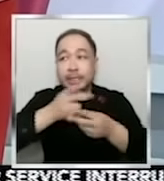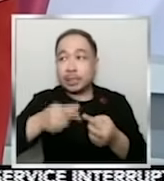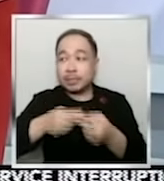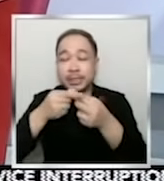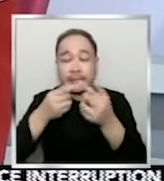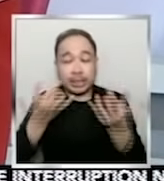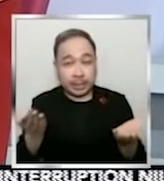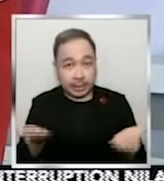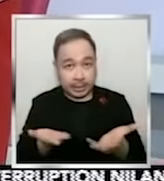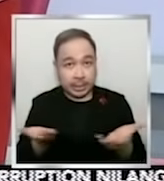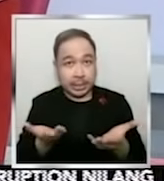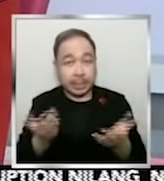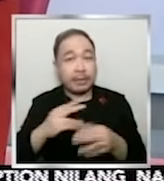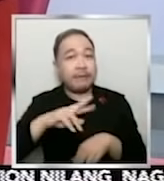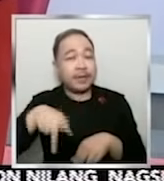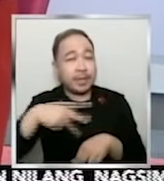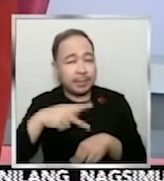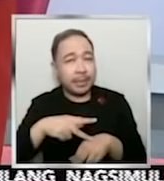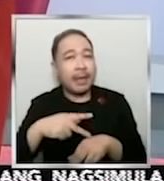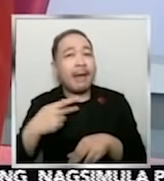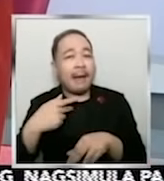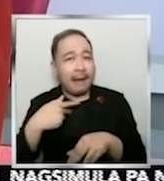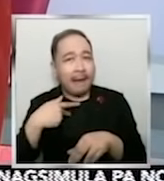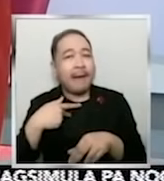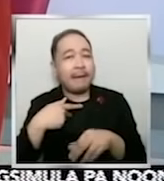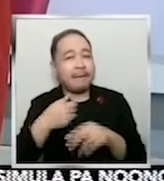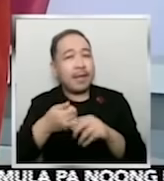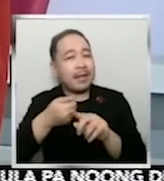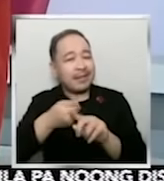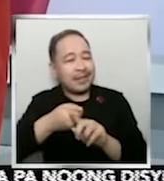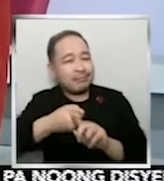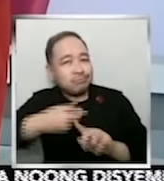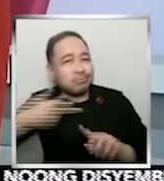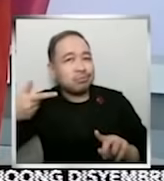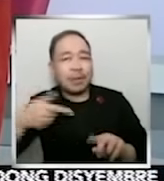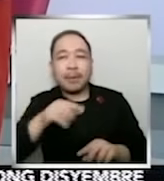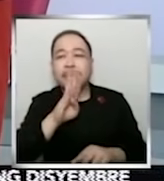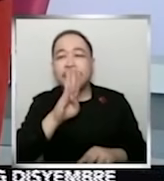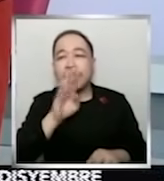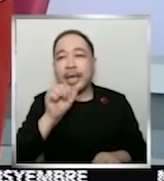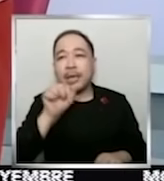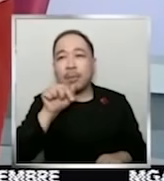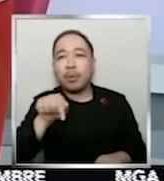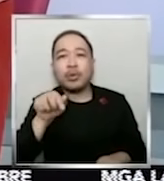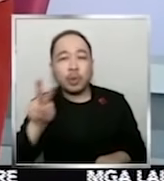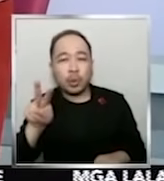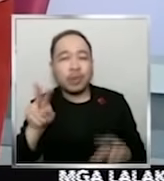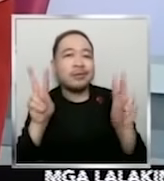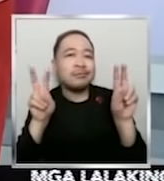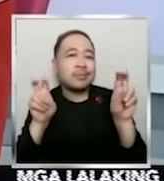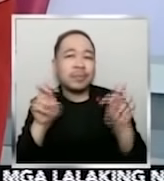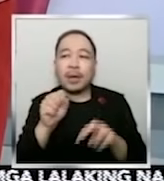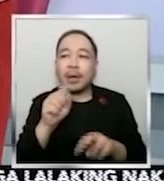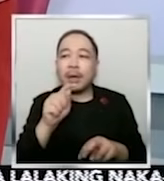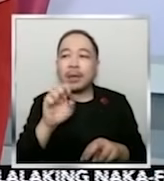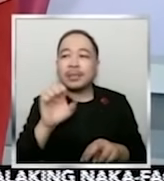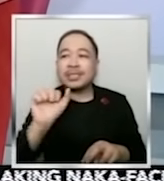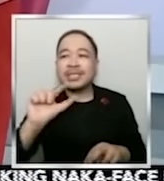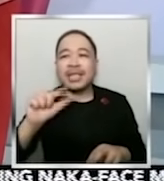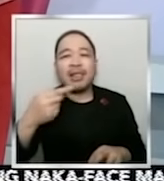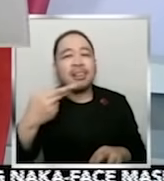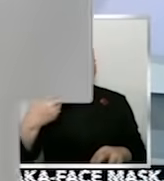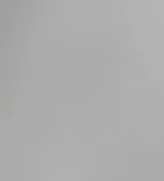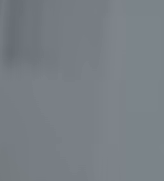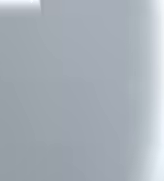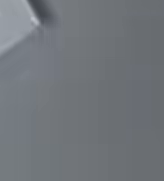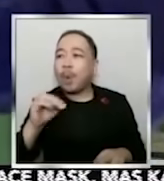rin ang sub-variant ng Omicron na BA.2 o Stealth Omicron. Nakatutok si Athena